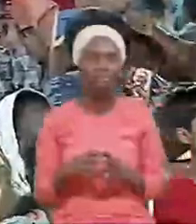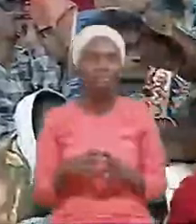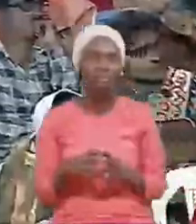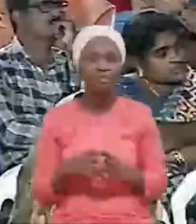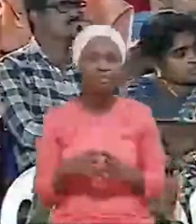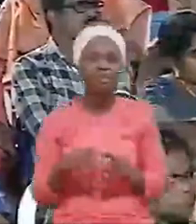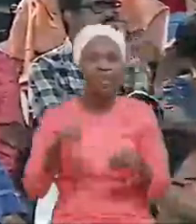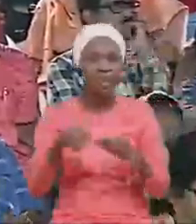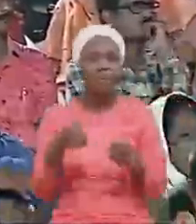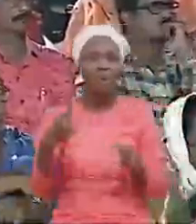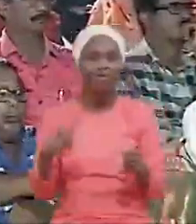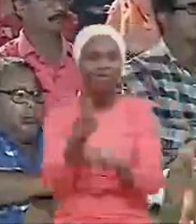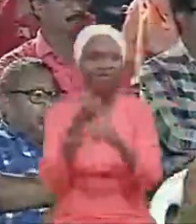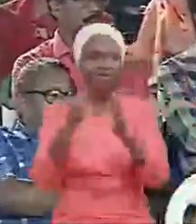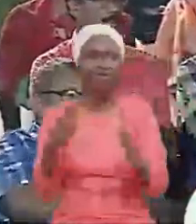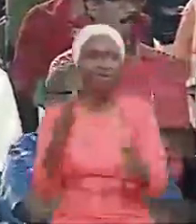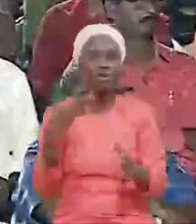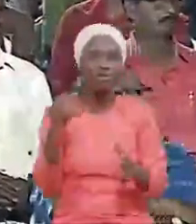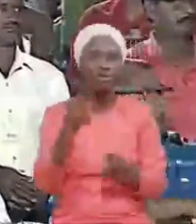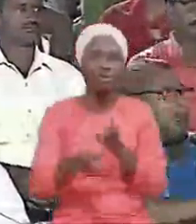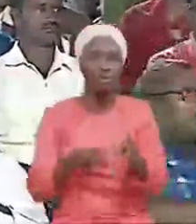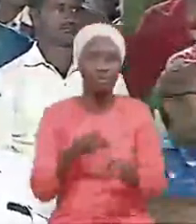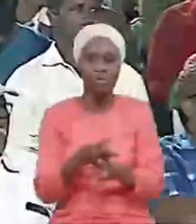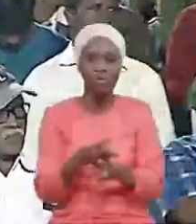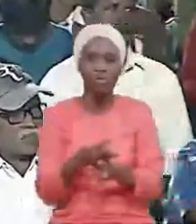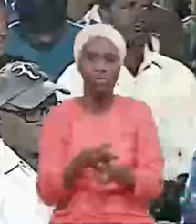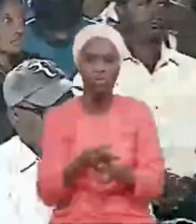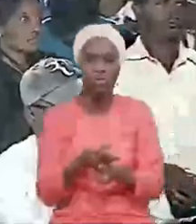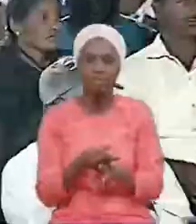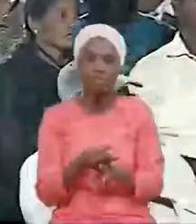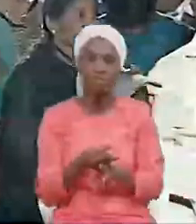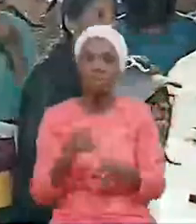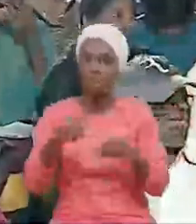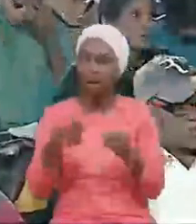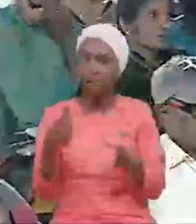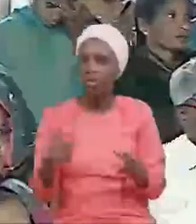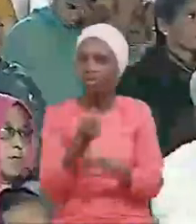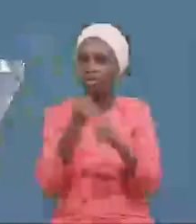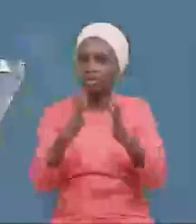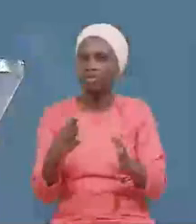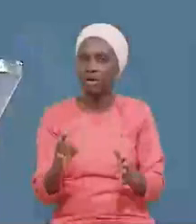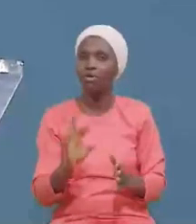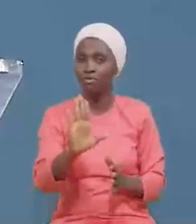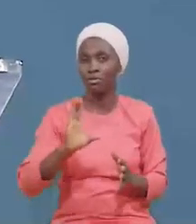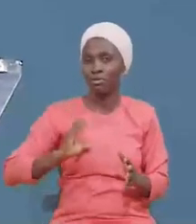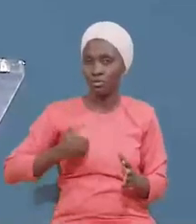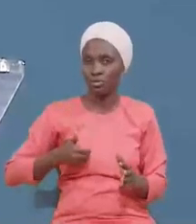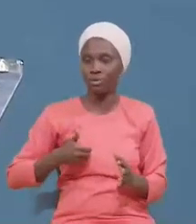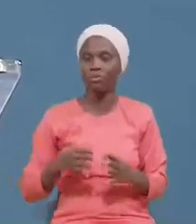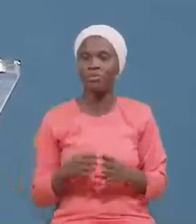Les choses que nous allons dire au sujet du Sauveur du monde. Au sujet du Sauveur de votre